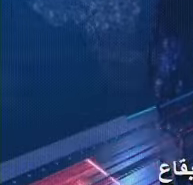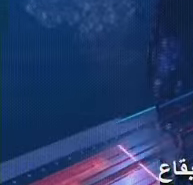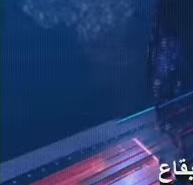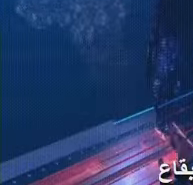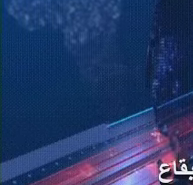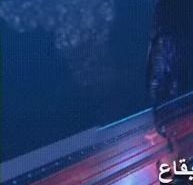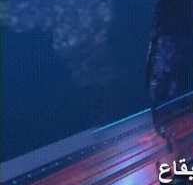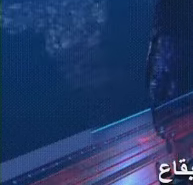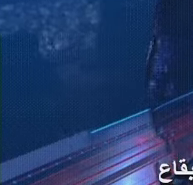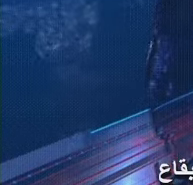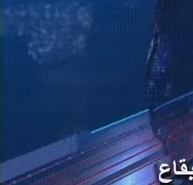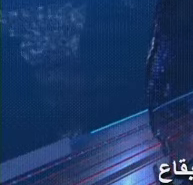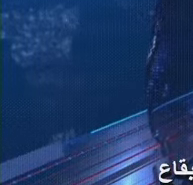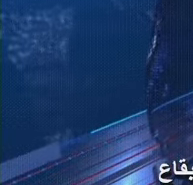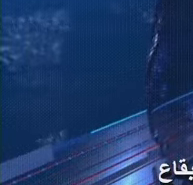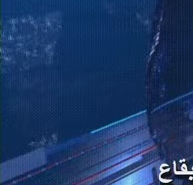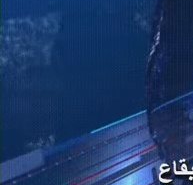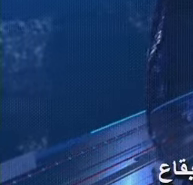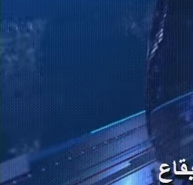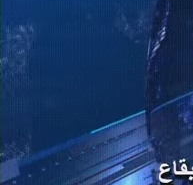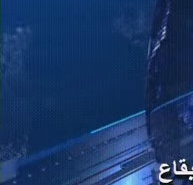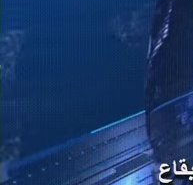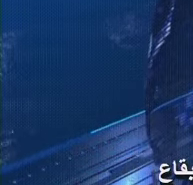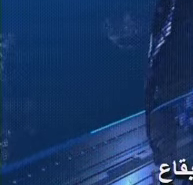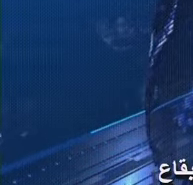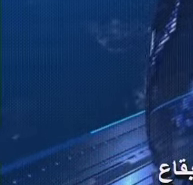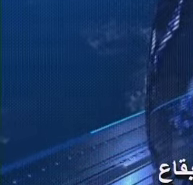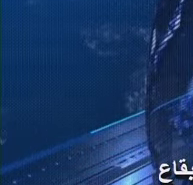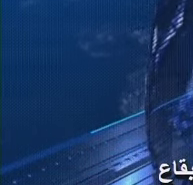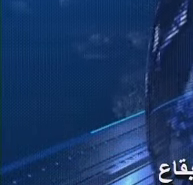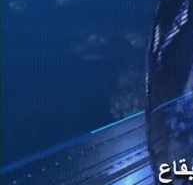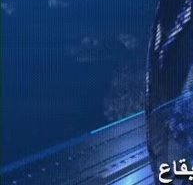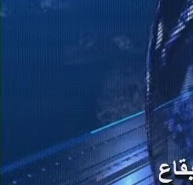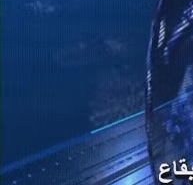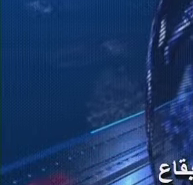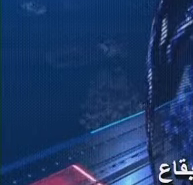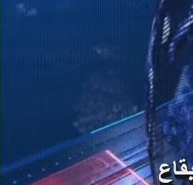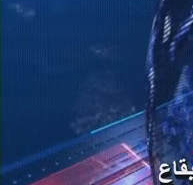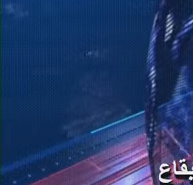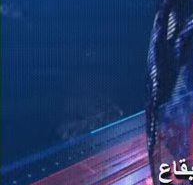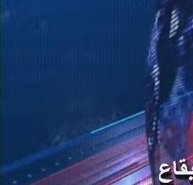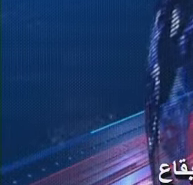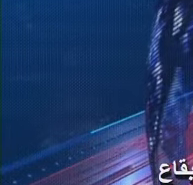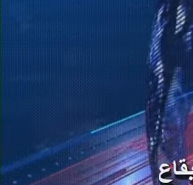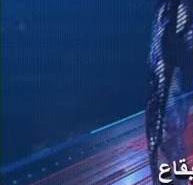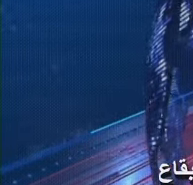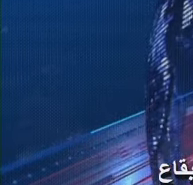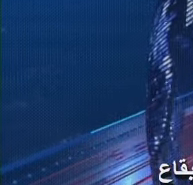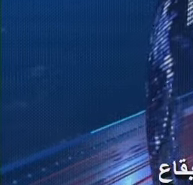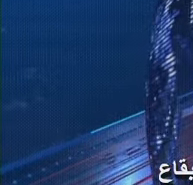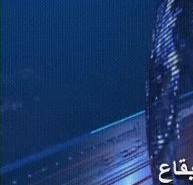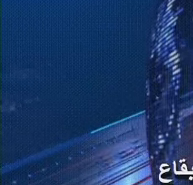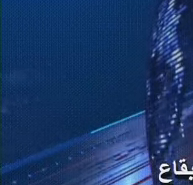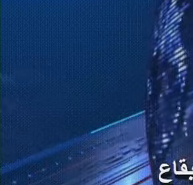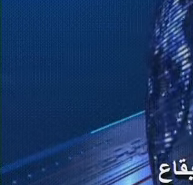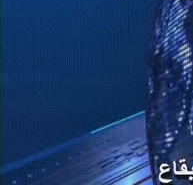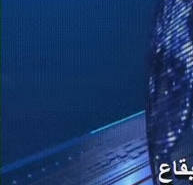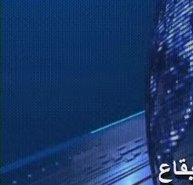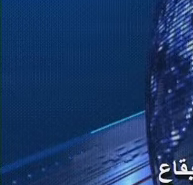النور منذ دقائق اغار طيران العدو الاسرائيلي على سهل النبي شيت في